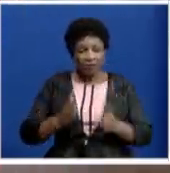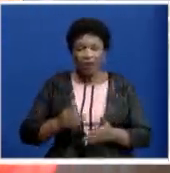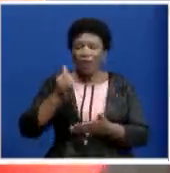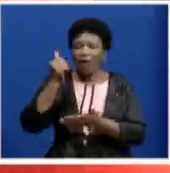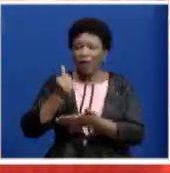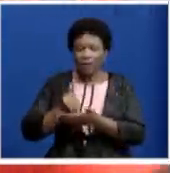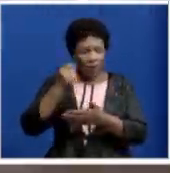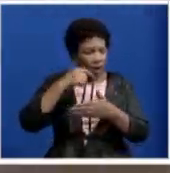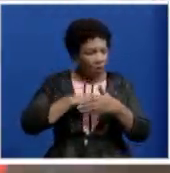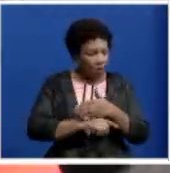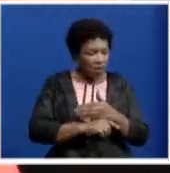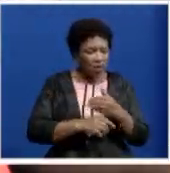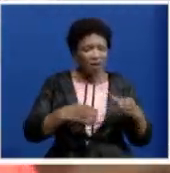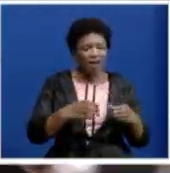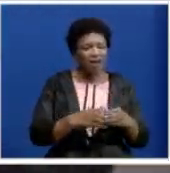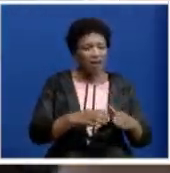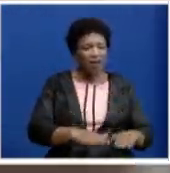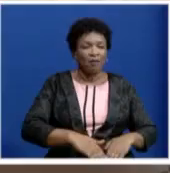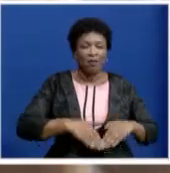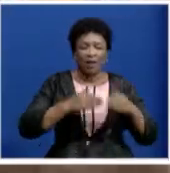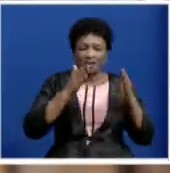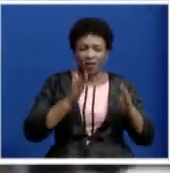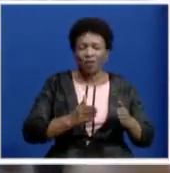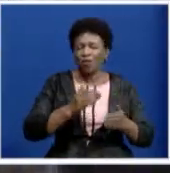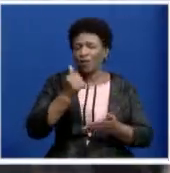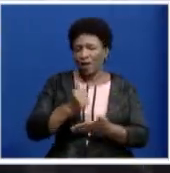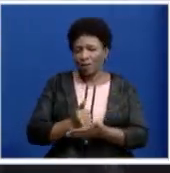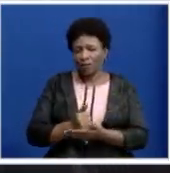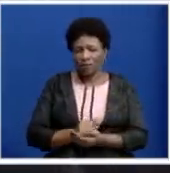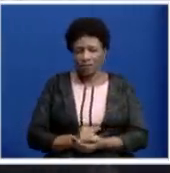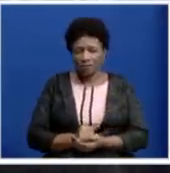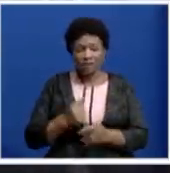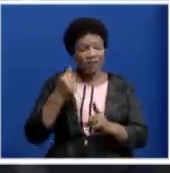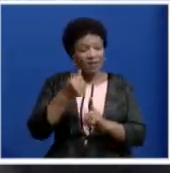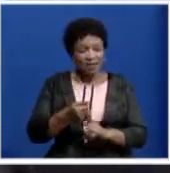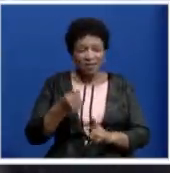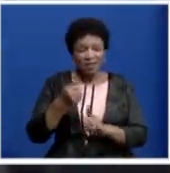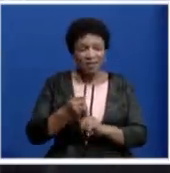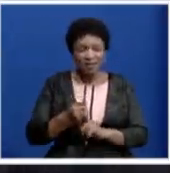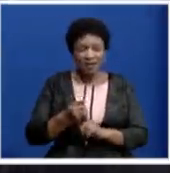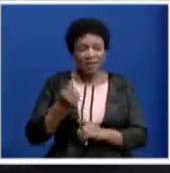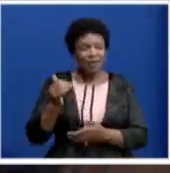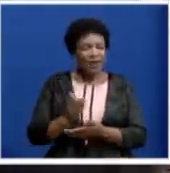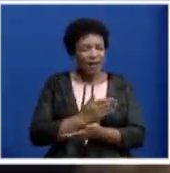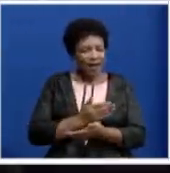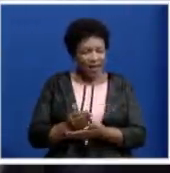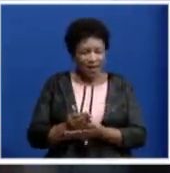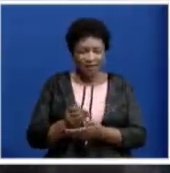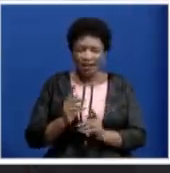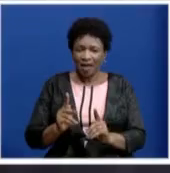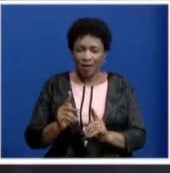wen katika kika cha baraza kuu na kutoa uam amitiza hata katika mash ya kawaida jaji